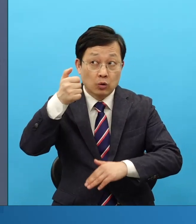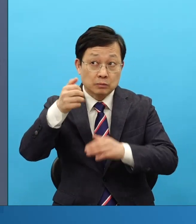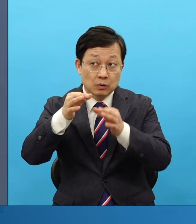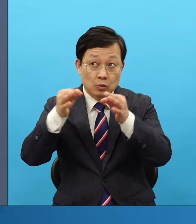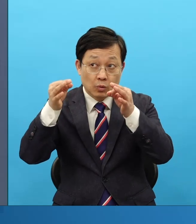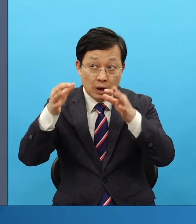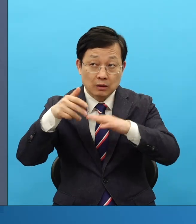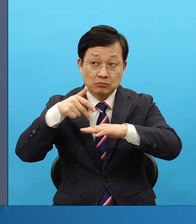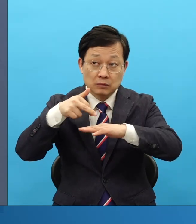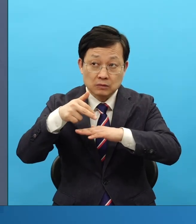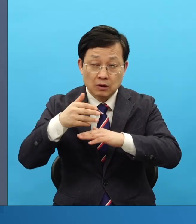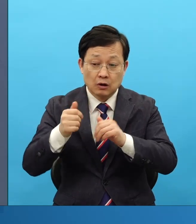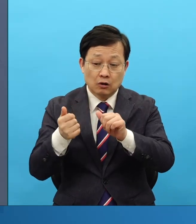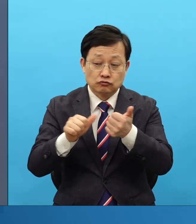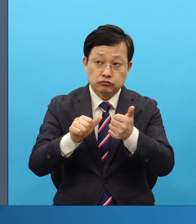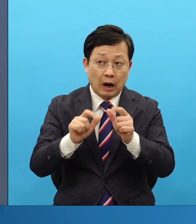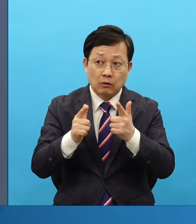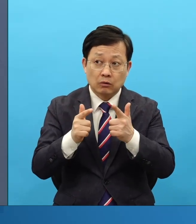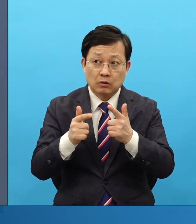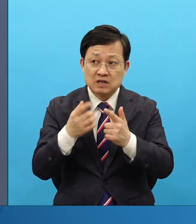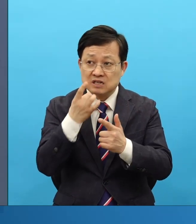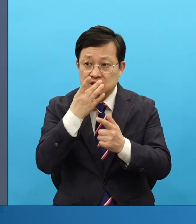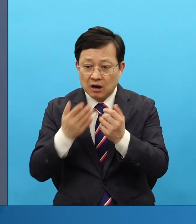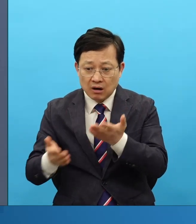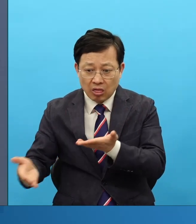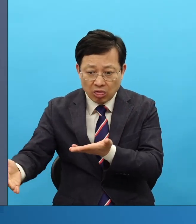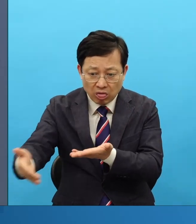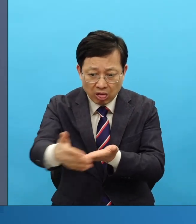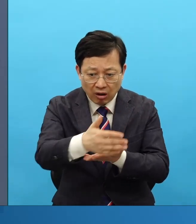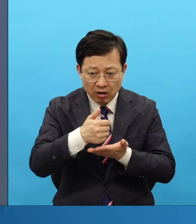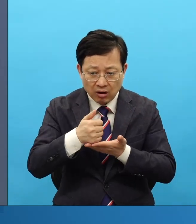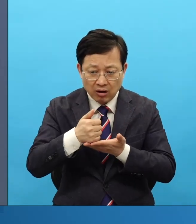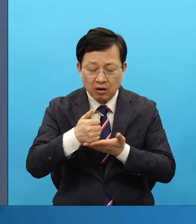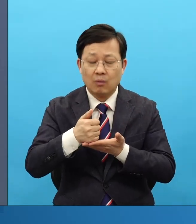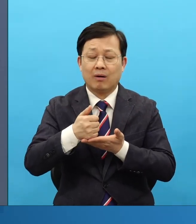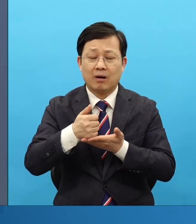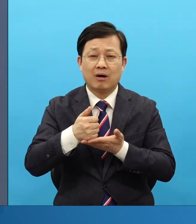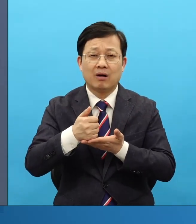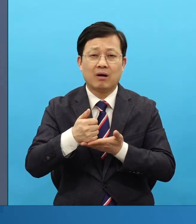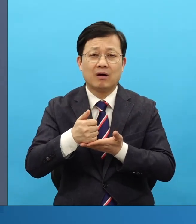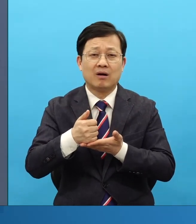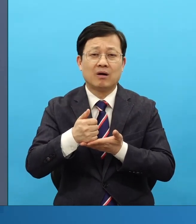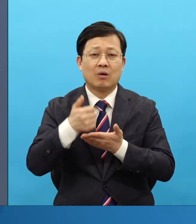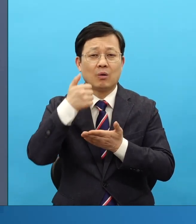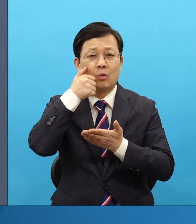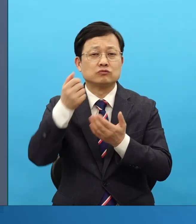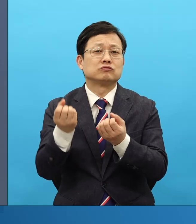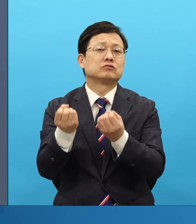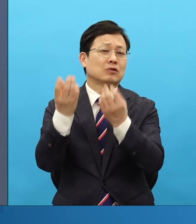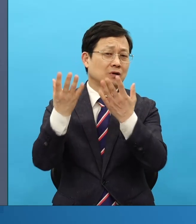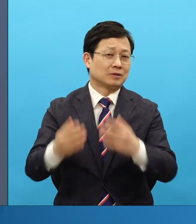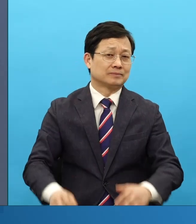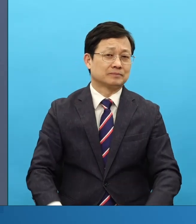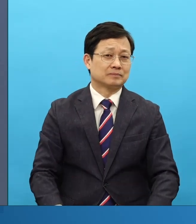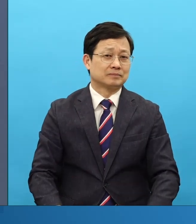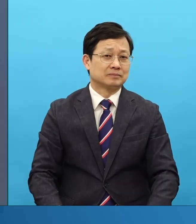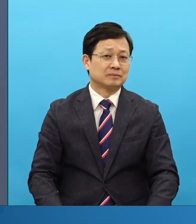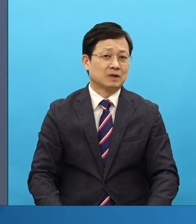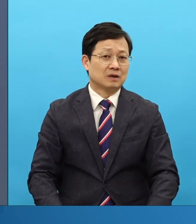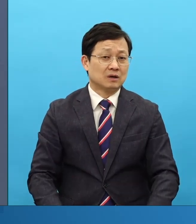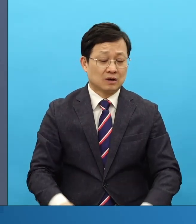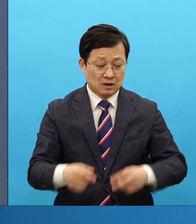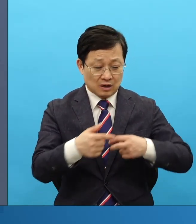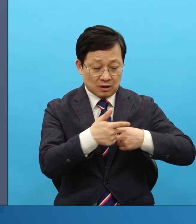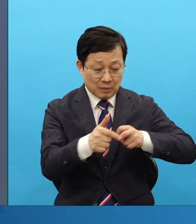줄 알았는데 곡식을 거두었다. In 50 days in the journey of the wilderness, they thought they were going to die, but they were able to harvest crops. 그 응답이 마가다락방